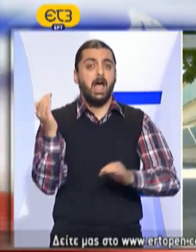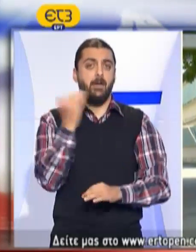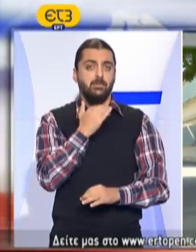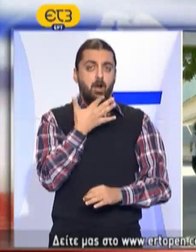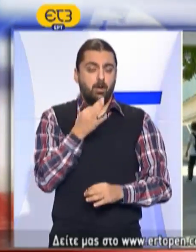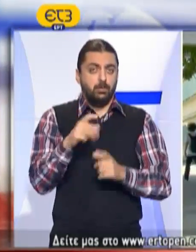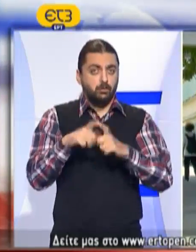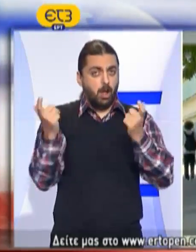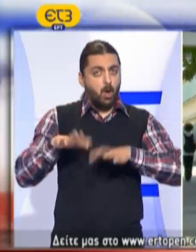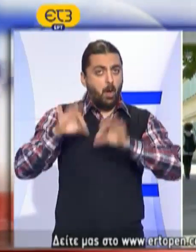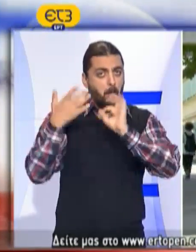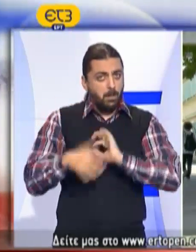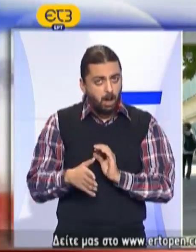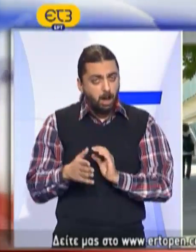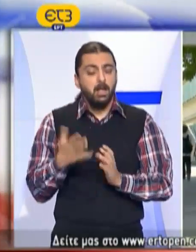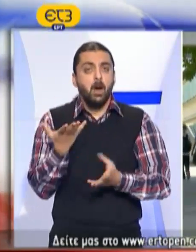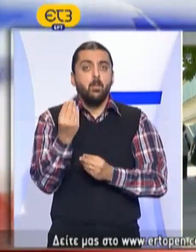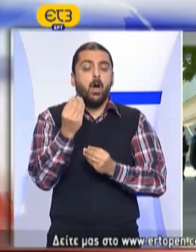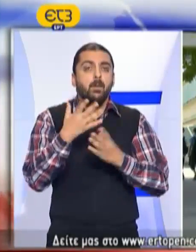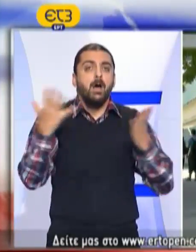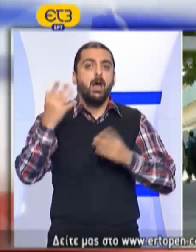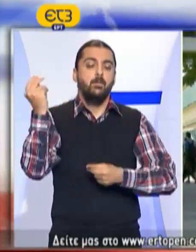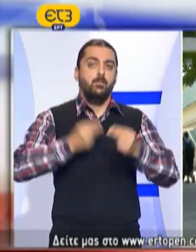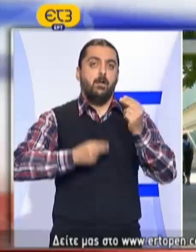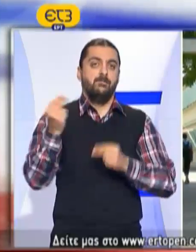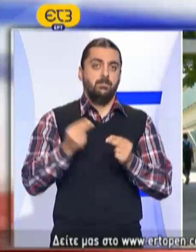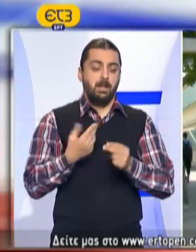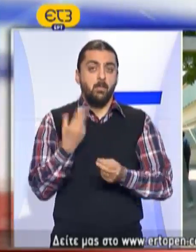σε εξέλιξη και έχει προκληθεί σωρία προβλημάτων